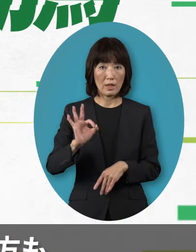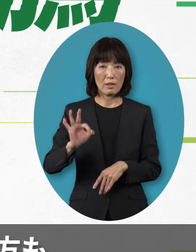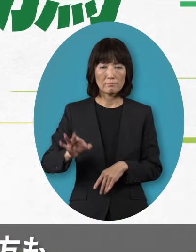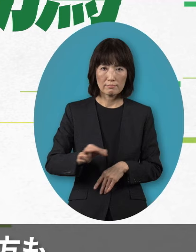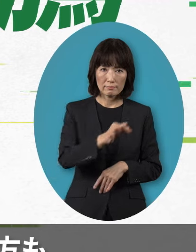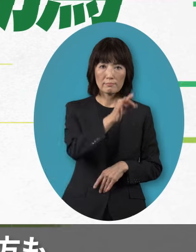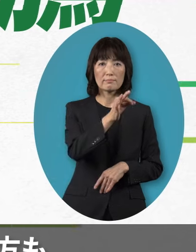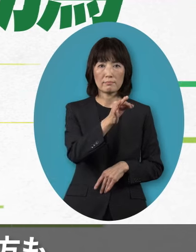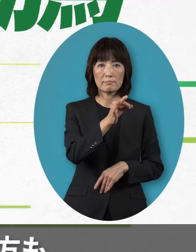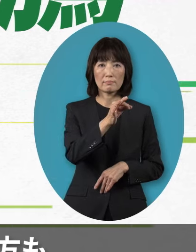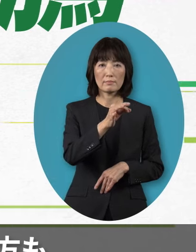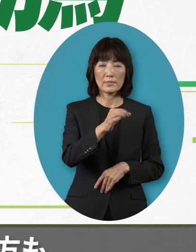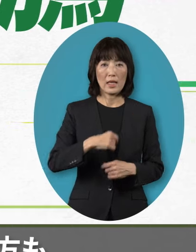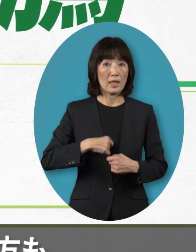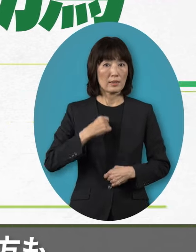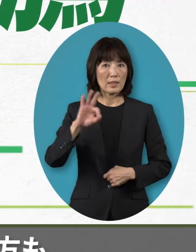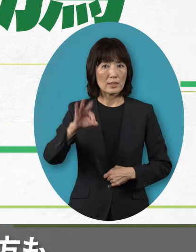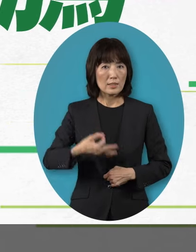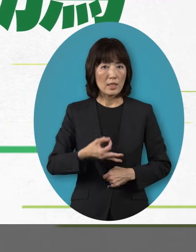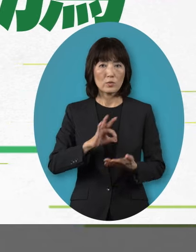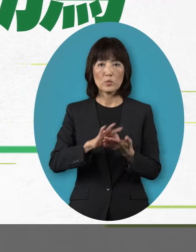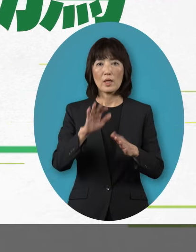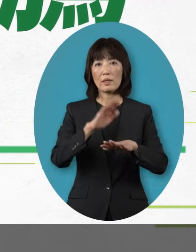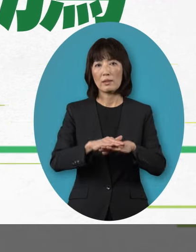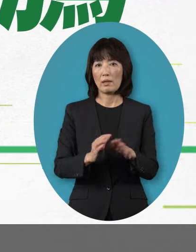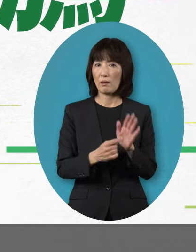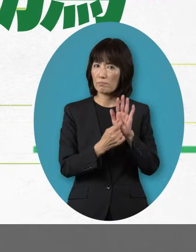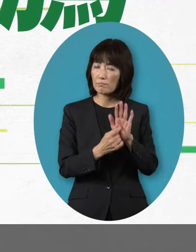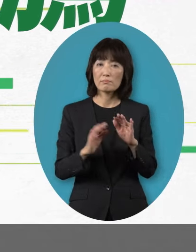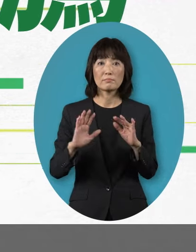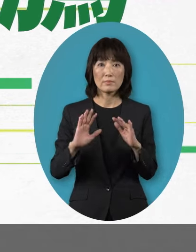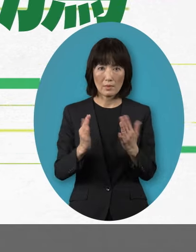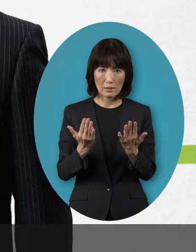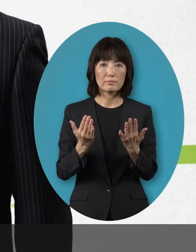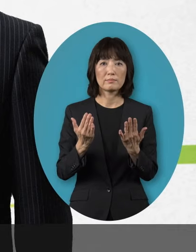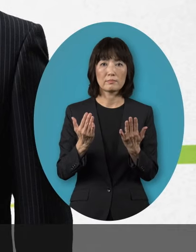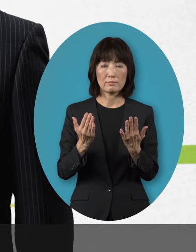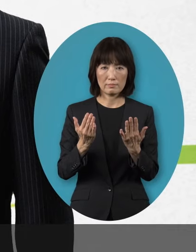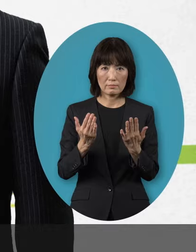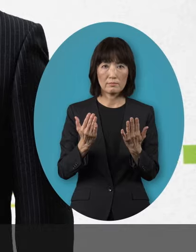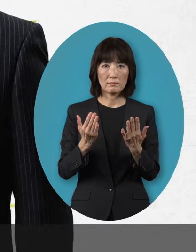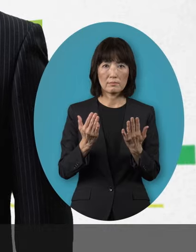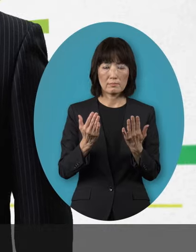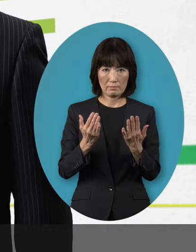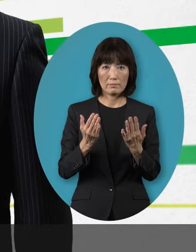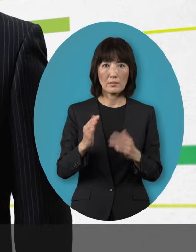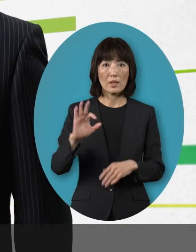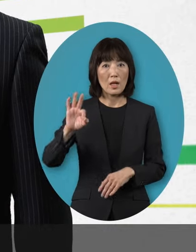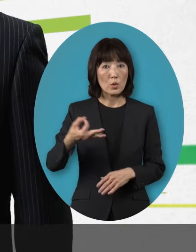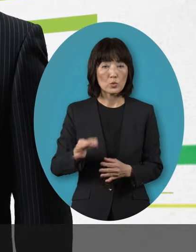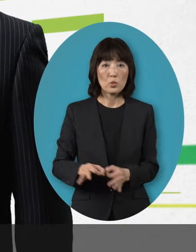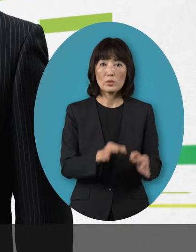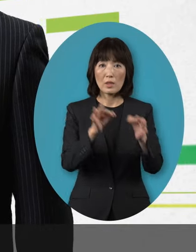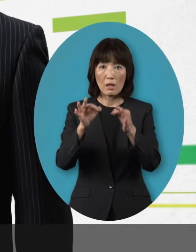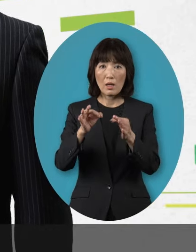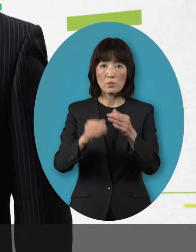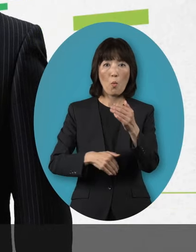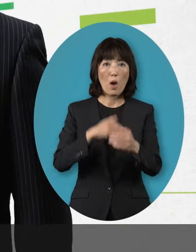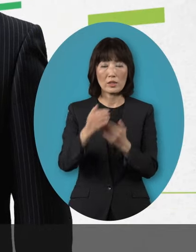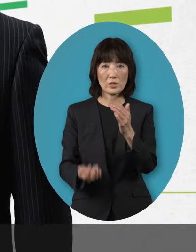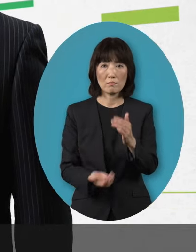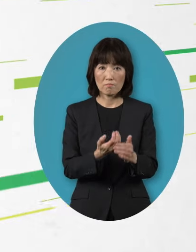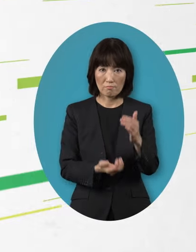ず、正しい税金の使い方も示されていないにもかかわらず、次々と増税の話が出てき